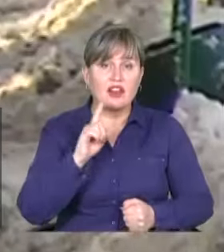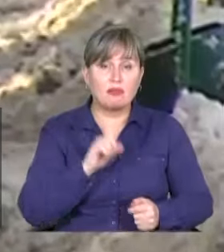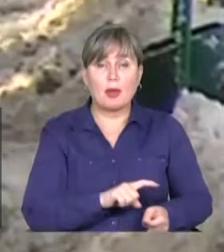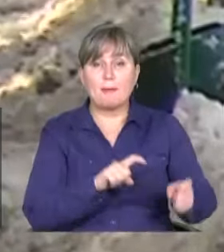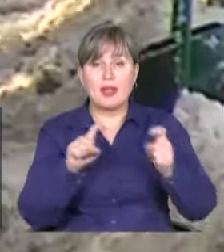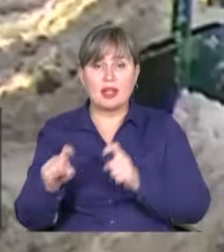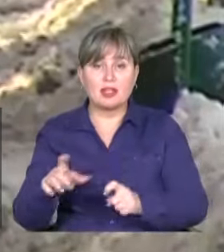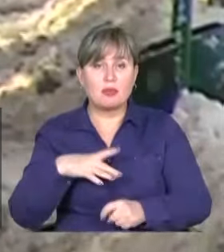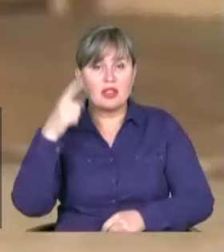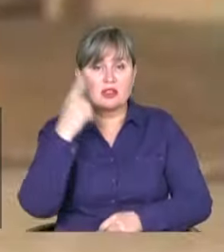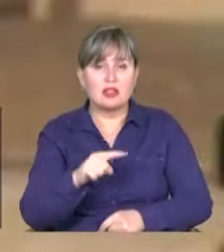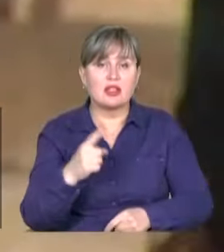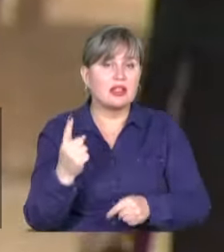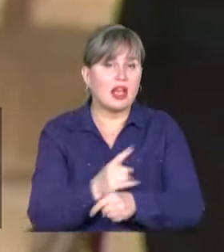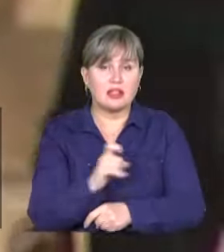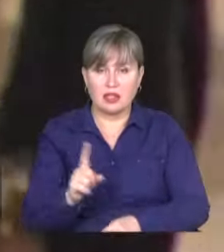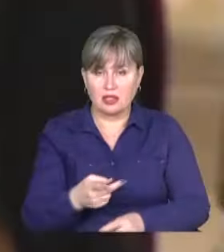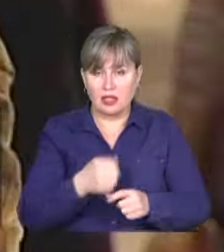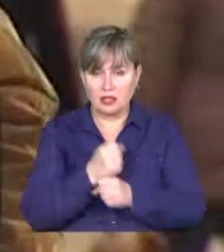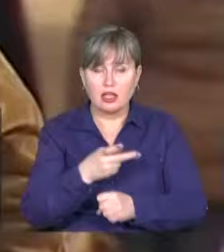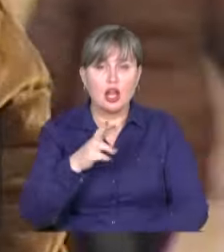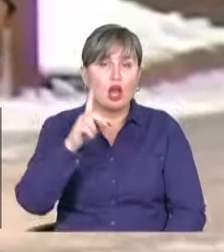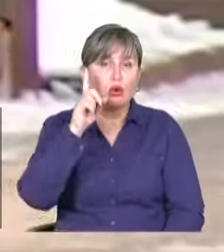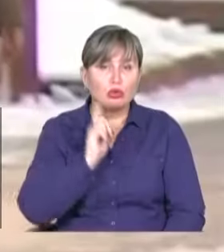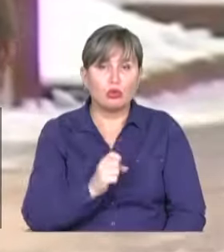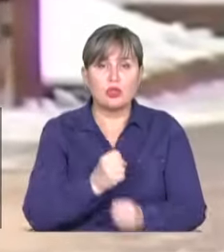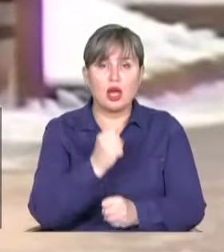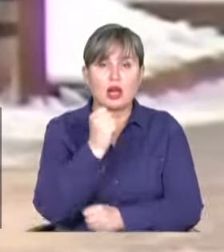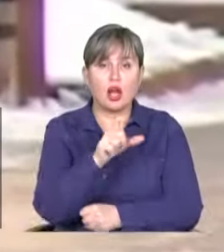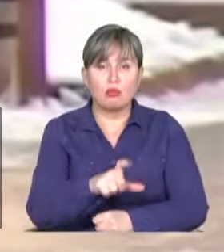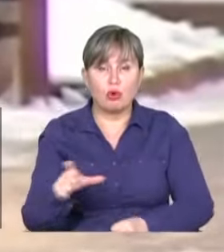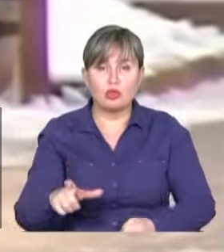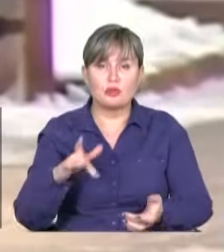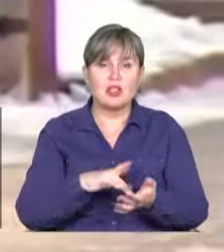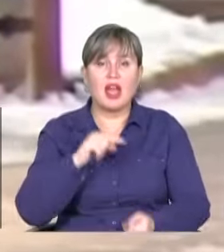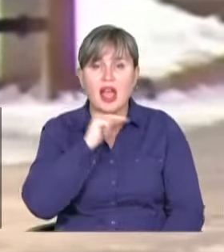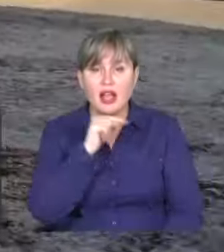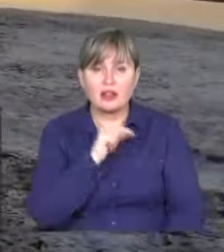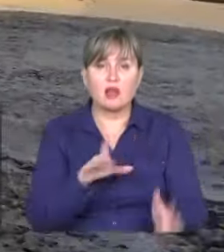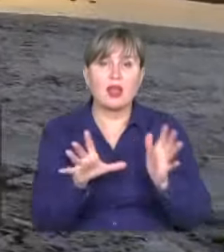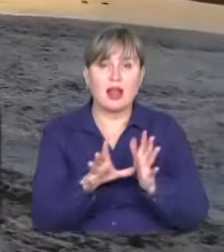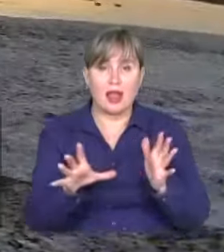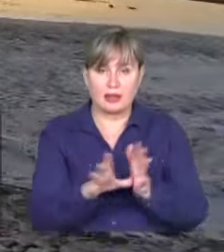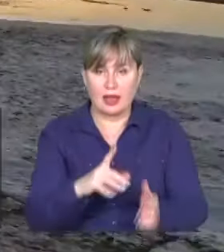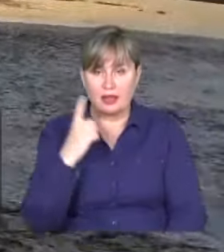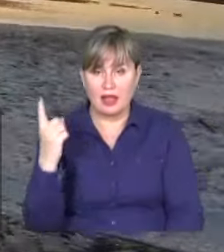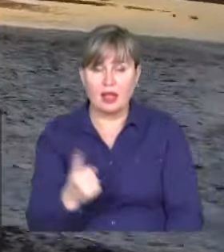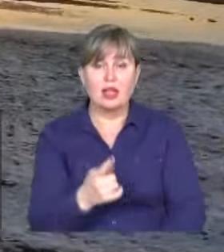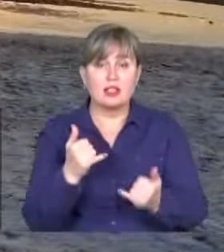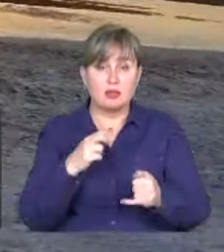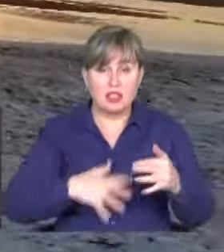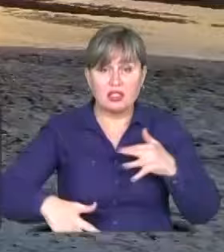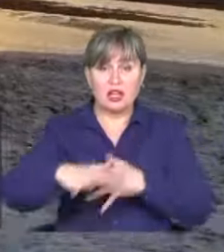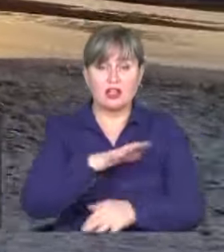были инициированы не раз. Это делалось для удобства рабочих промцентров, экономии электроэнергии. Теперь же вся страна